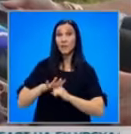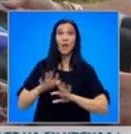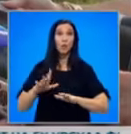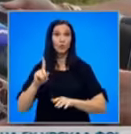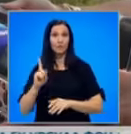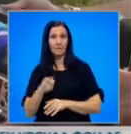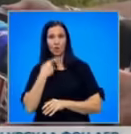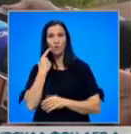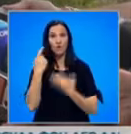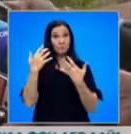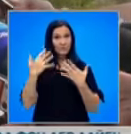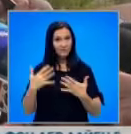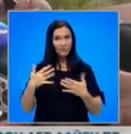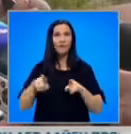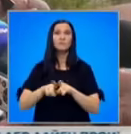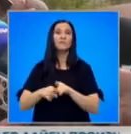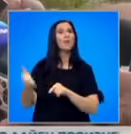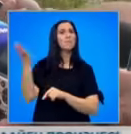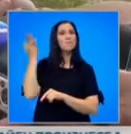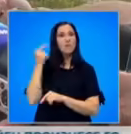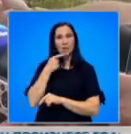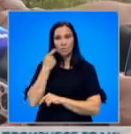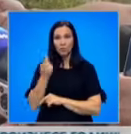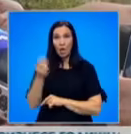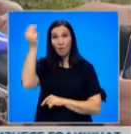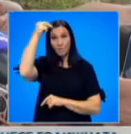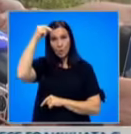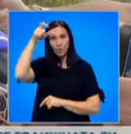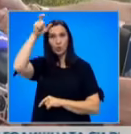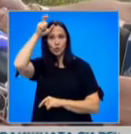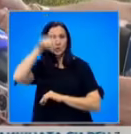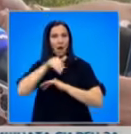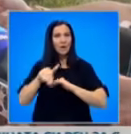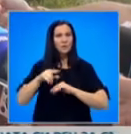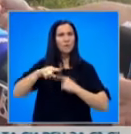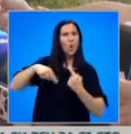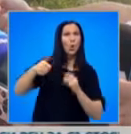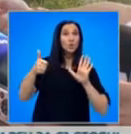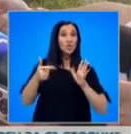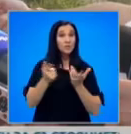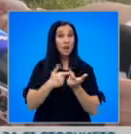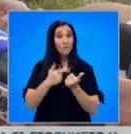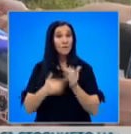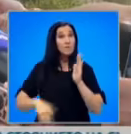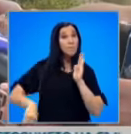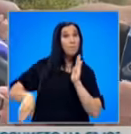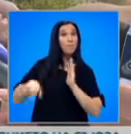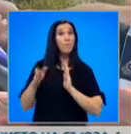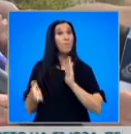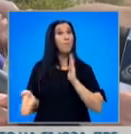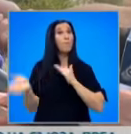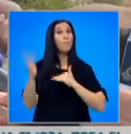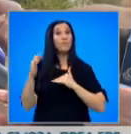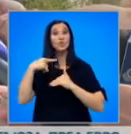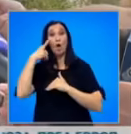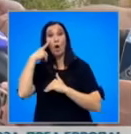трябва да говорим в цифри, сравнение с миналата година на българо-турската граница е около 6 пъти повече